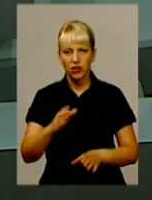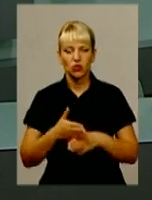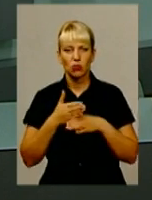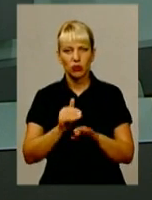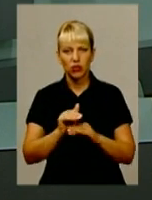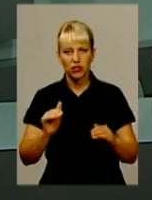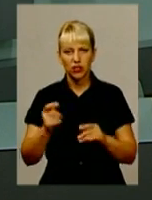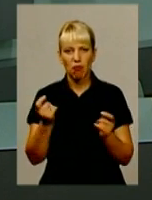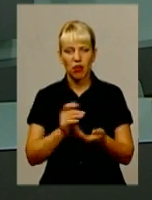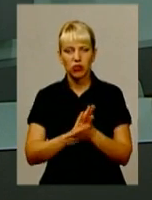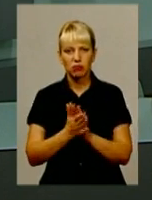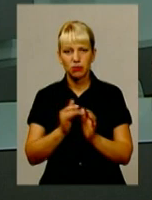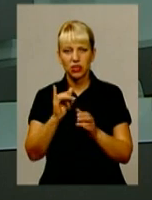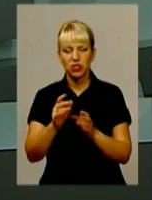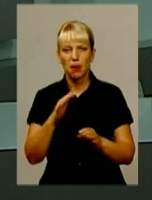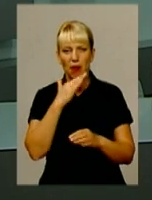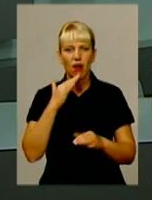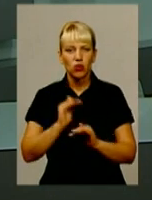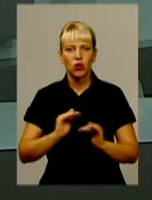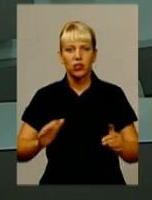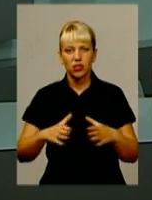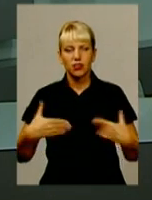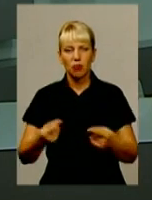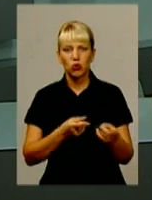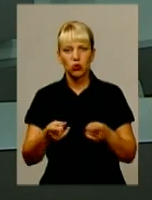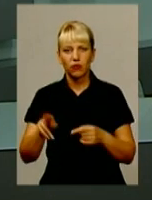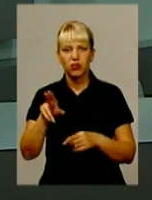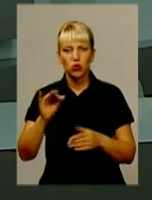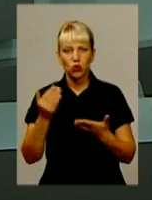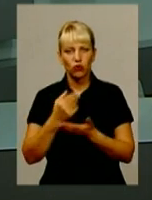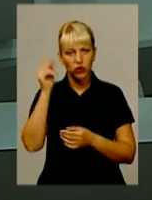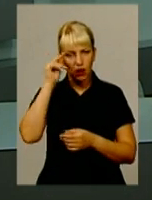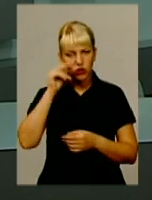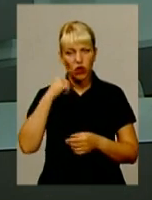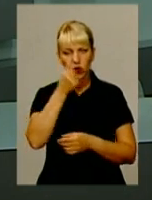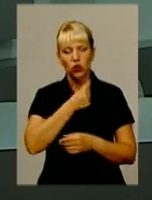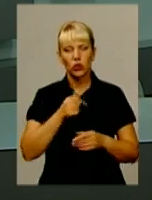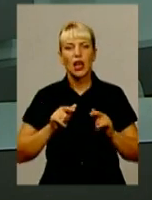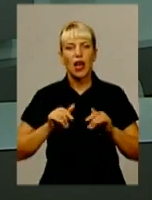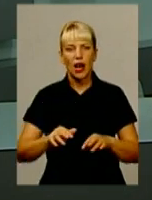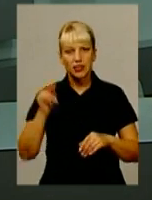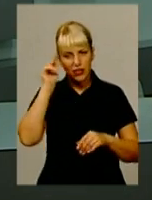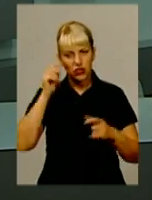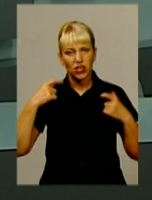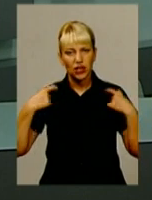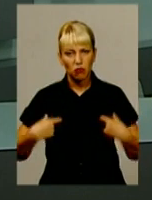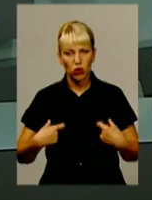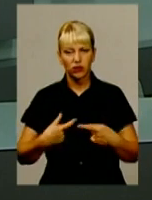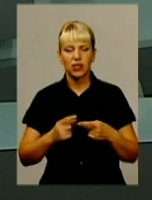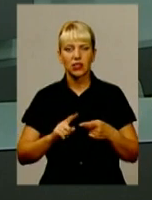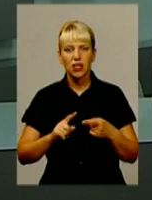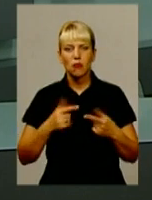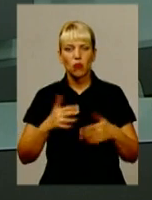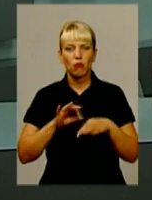малозабезпечених та багатодітних сімей підготуватись до нового навчального року. Аксію шкільний портфелик волонтери проводять уже в шости.